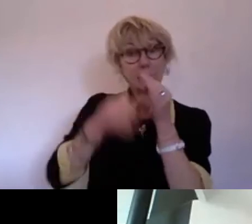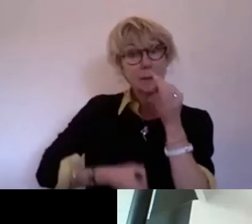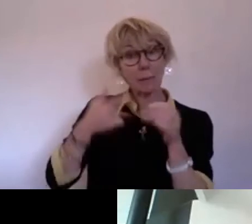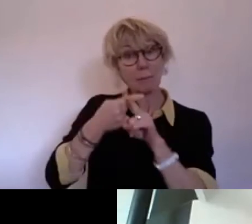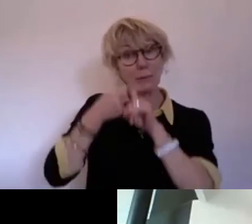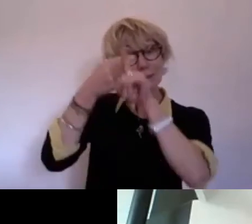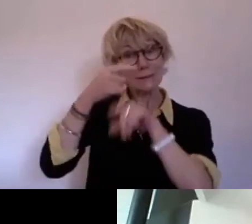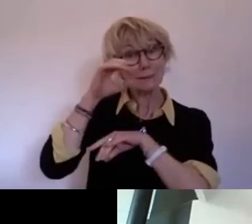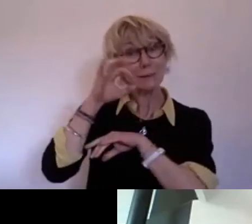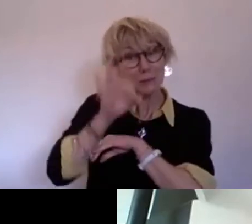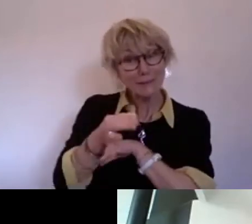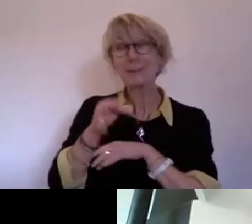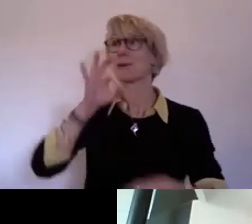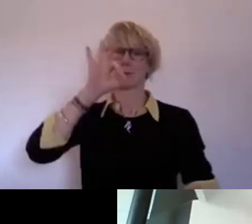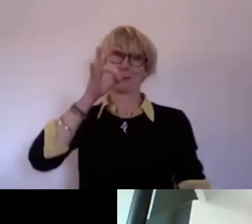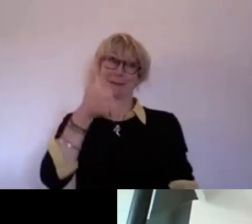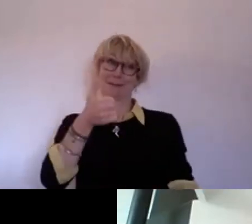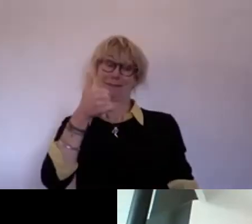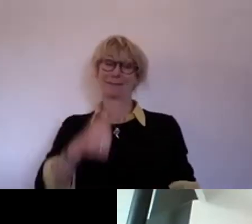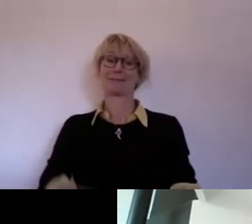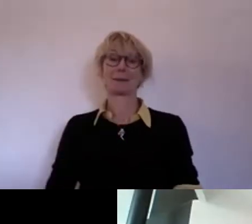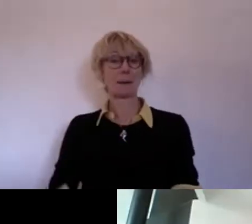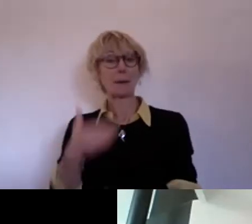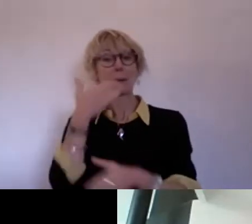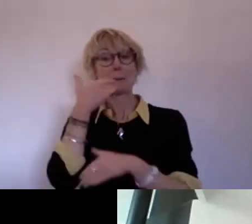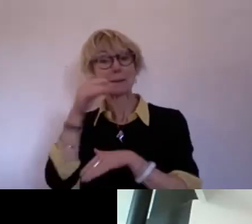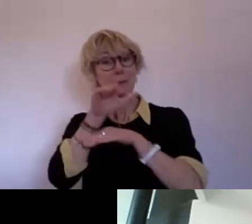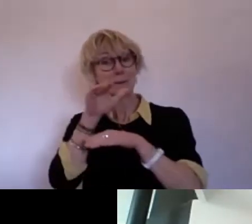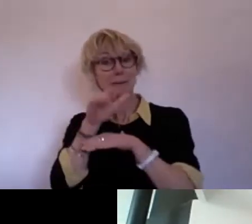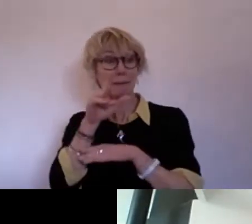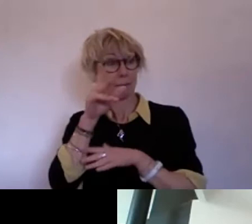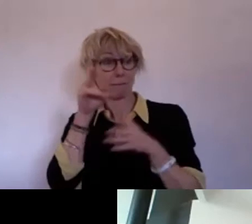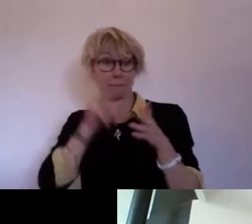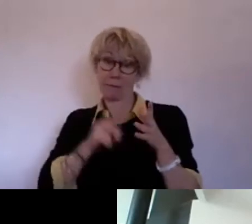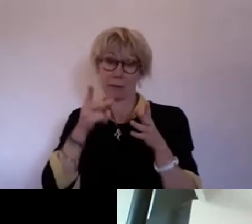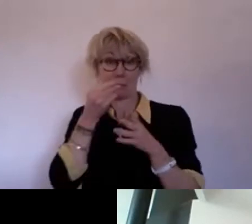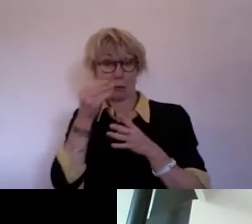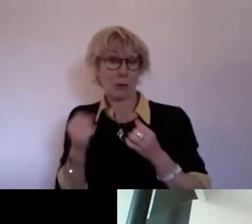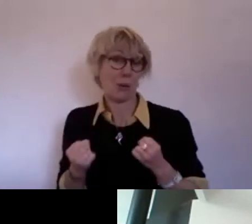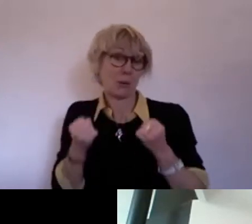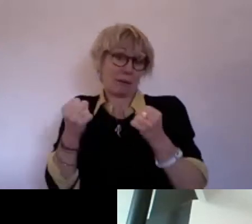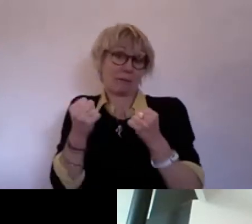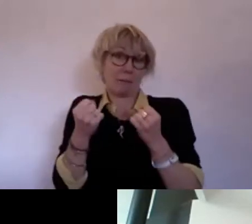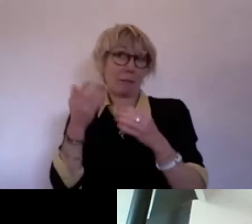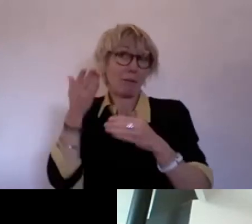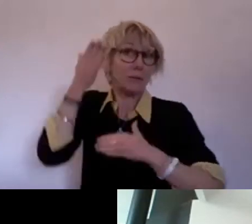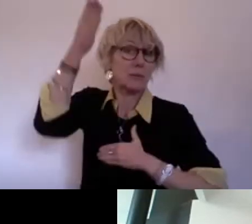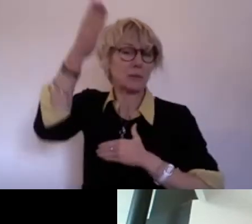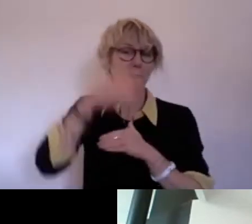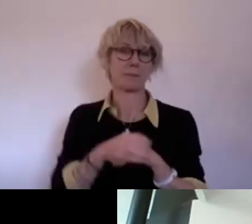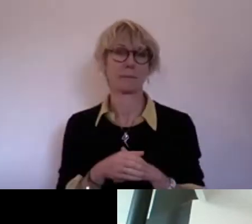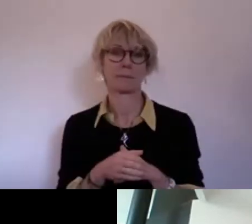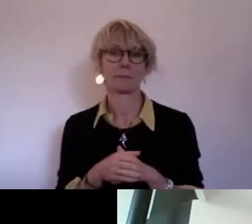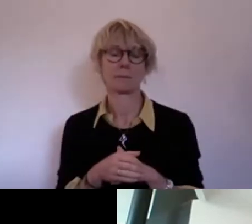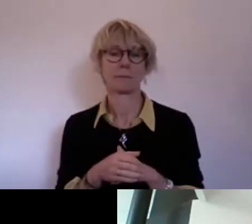Merci beaucoup pour ce témoignage très encourageant. et très prometteur. Et maintenant, on va écouter